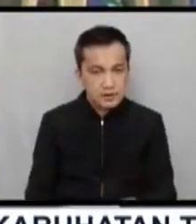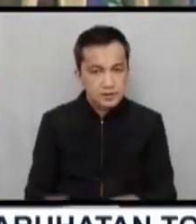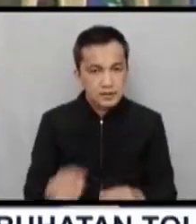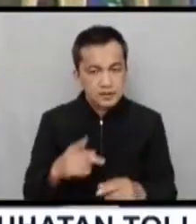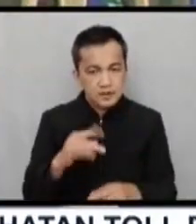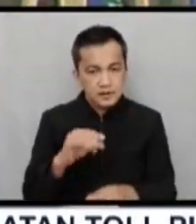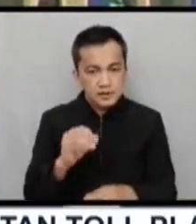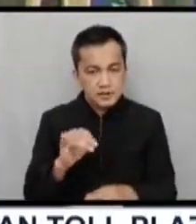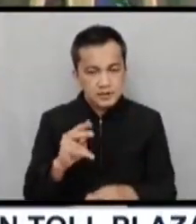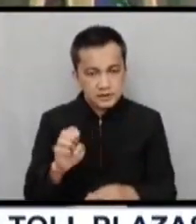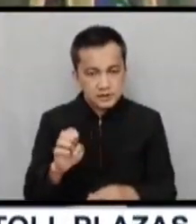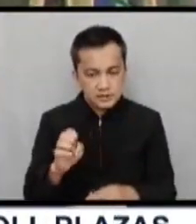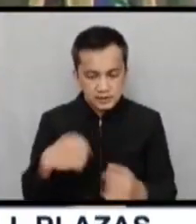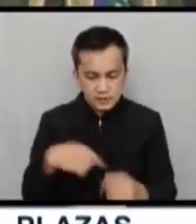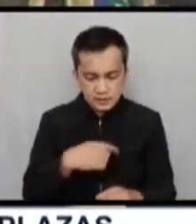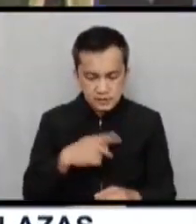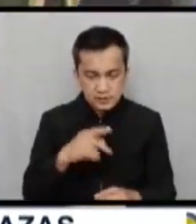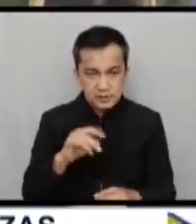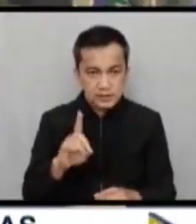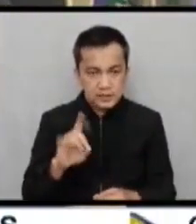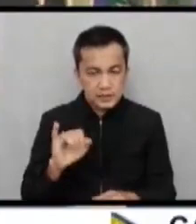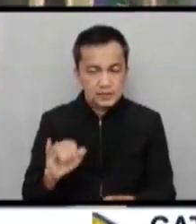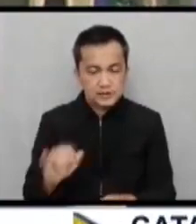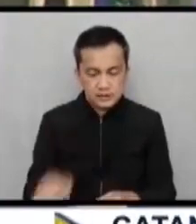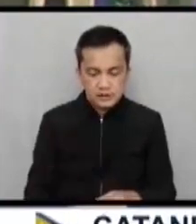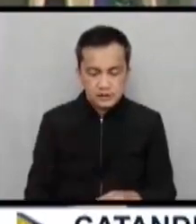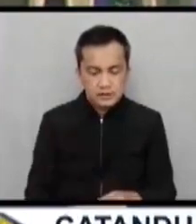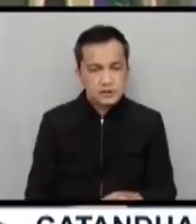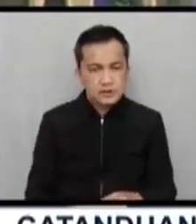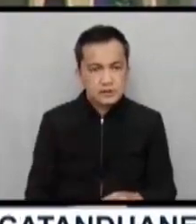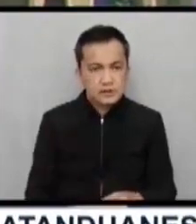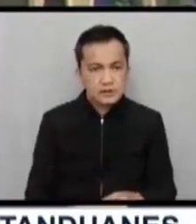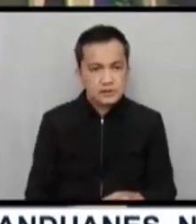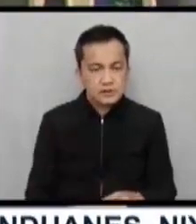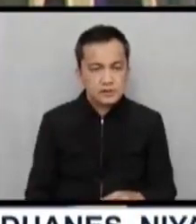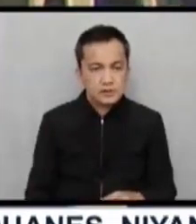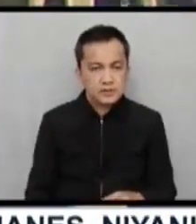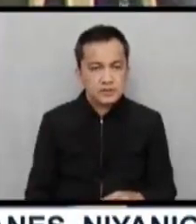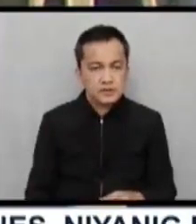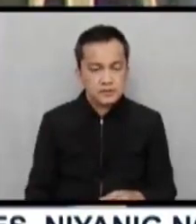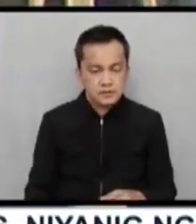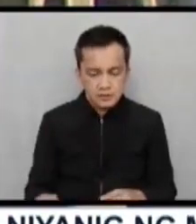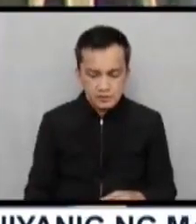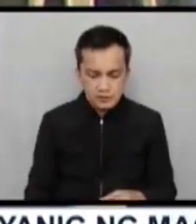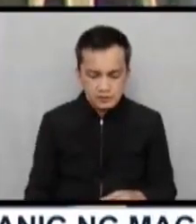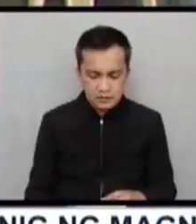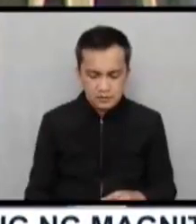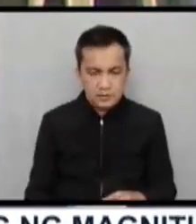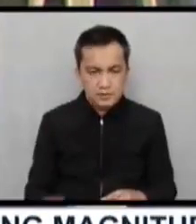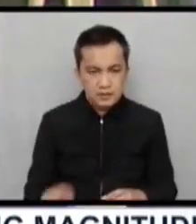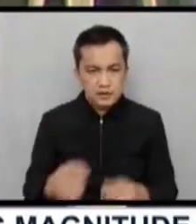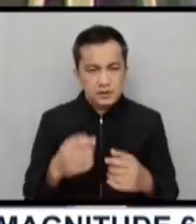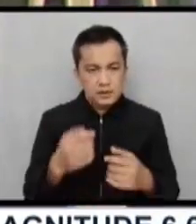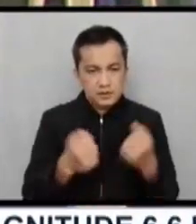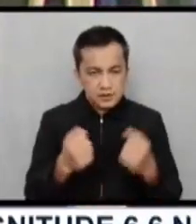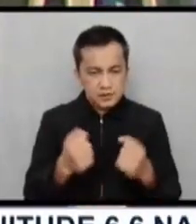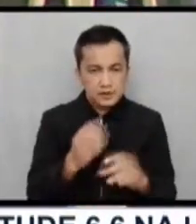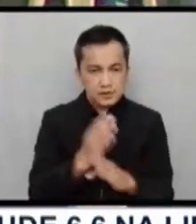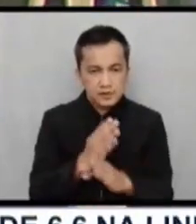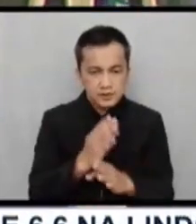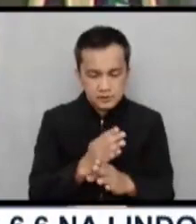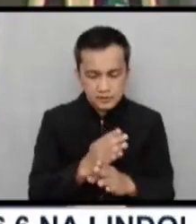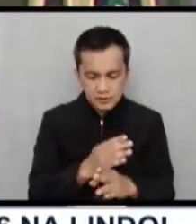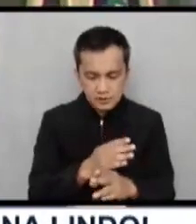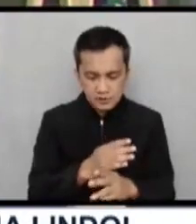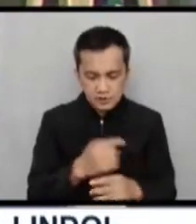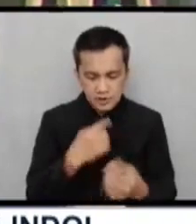natin, nagpapa-PDI. So, ibig sabihin, sir, well-maintained yung mga bus natin. Yung mga driver naman po natin, talagang kondisyon naman po.